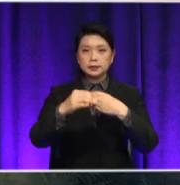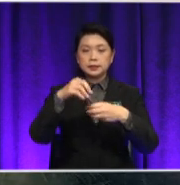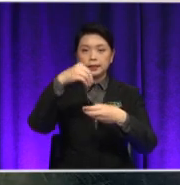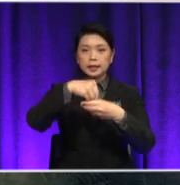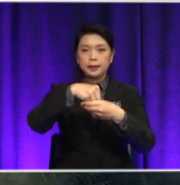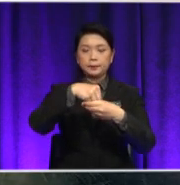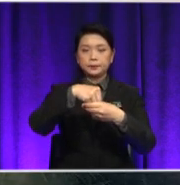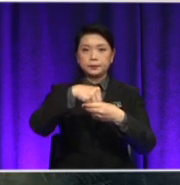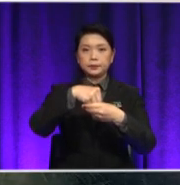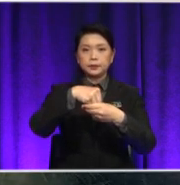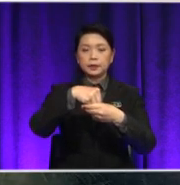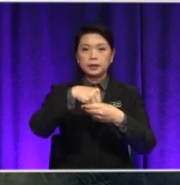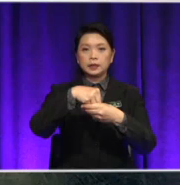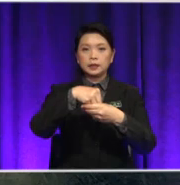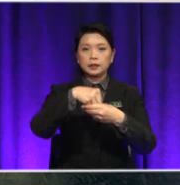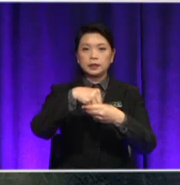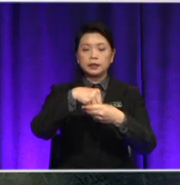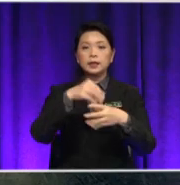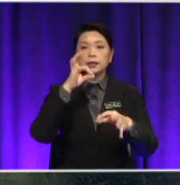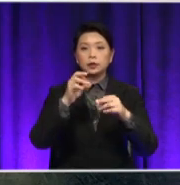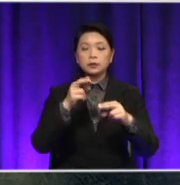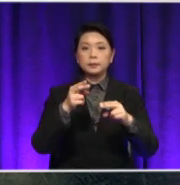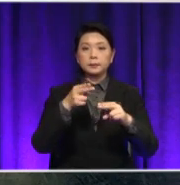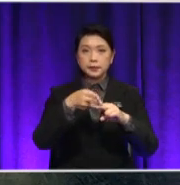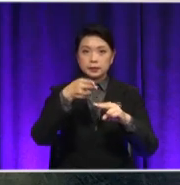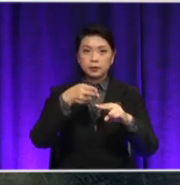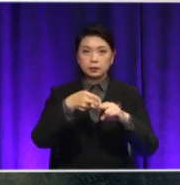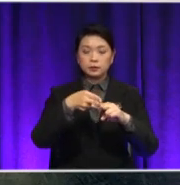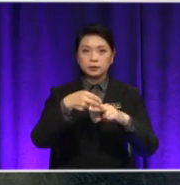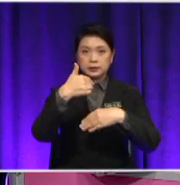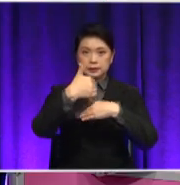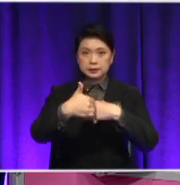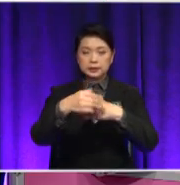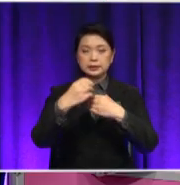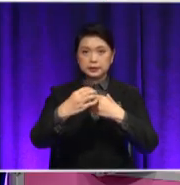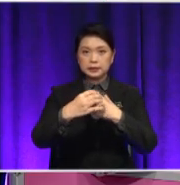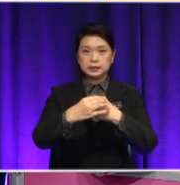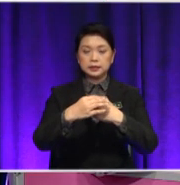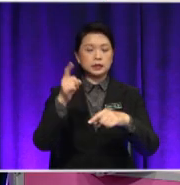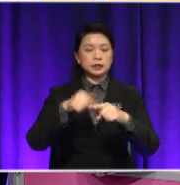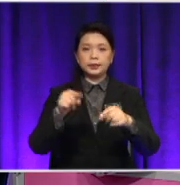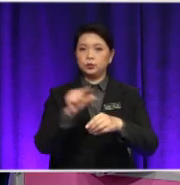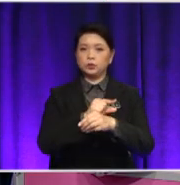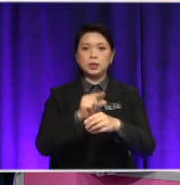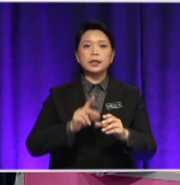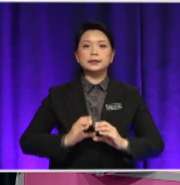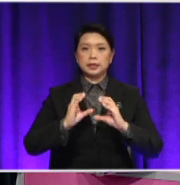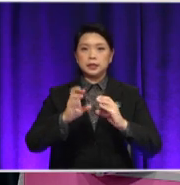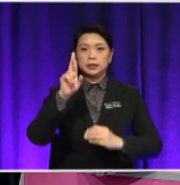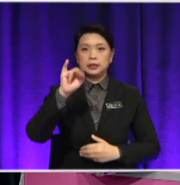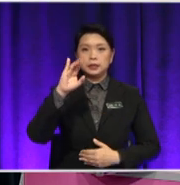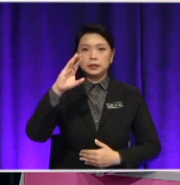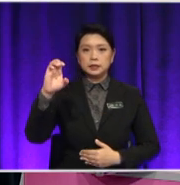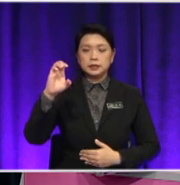pisau, kita tak boleh nak buat prosedur RISE ni. Okey. Okay? Dan mula kalau kecederaan tu mula